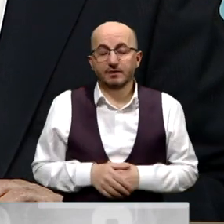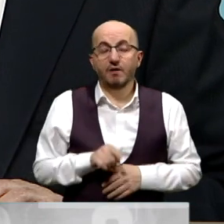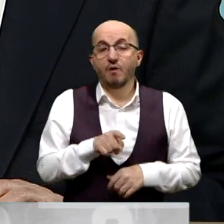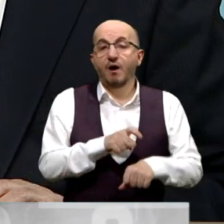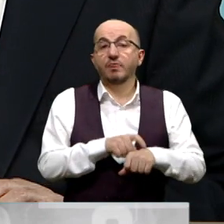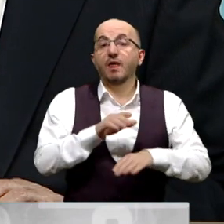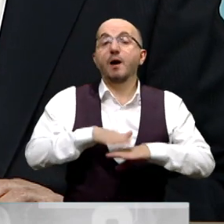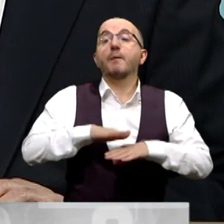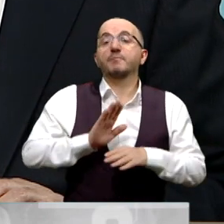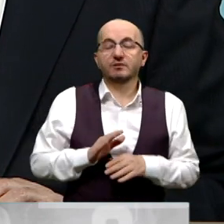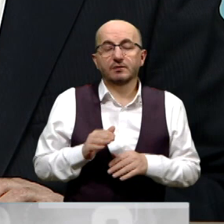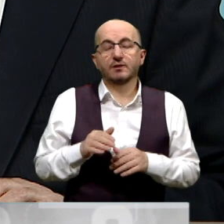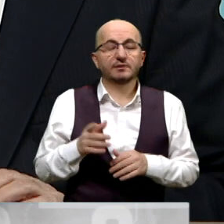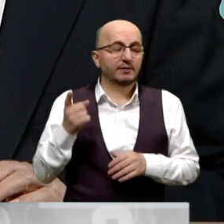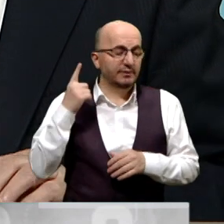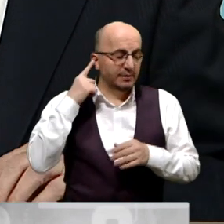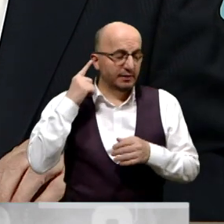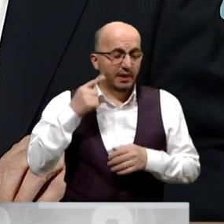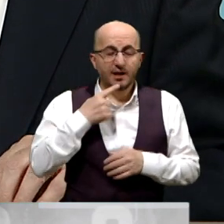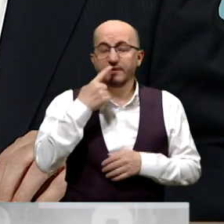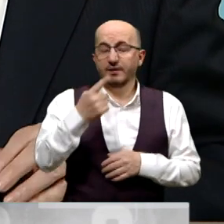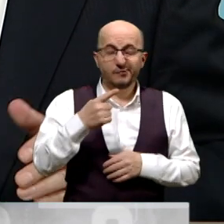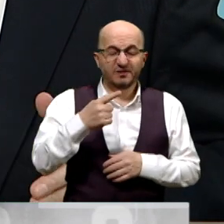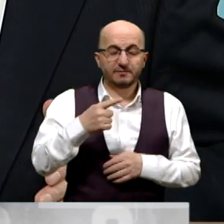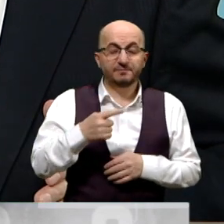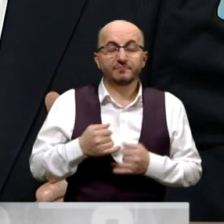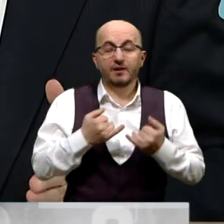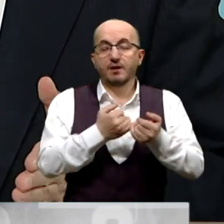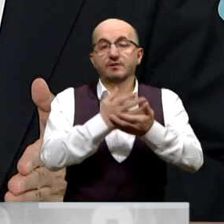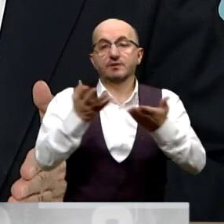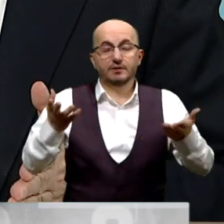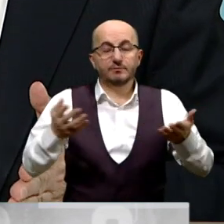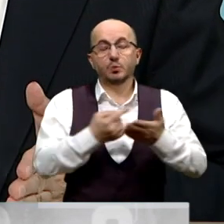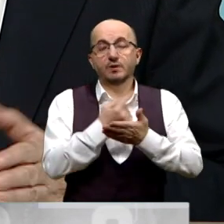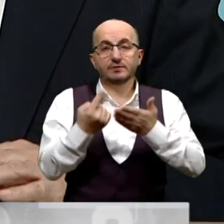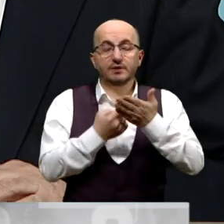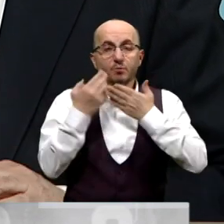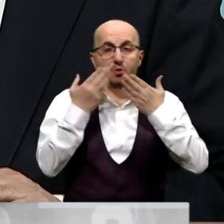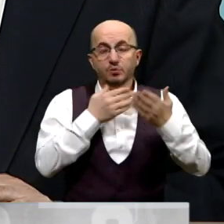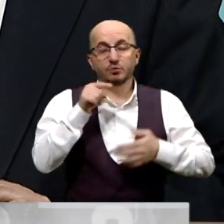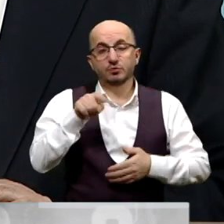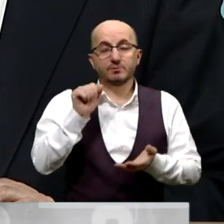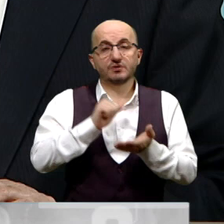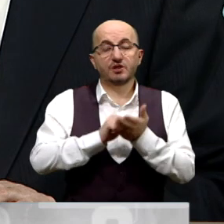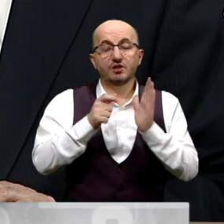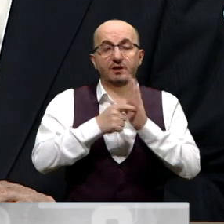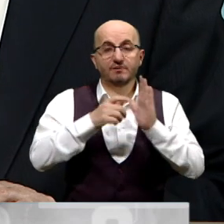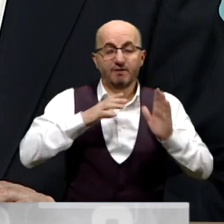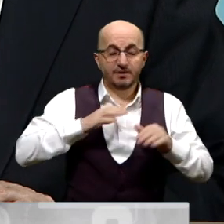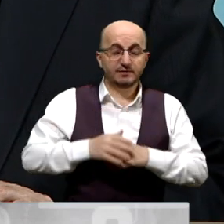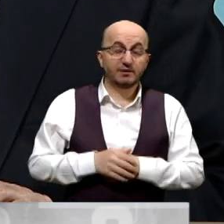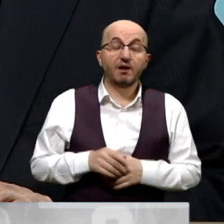yapamayacaklarsa dinleyenlere Derler ki İşte kardeşlerim kur'an-ı Kerim okuduk burada bir secde ayeti vardır